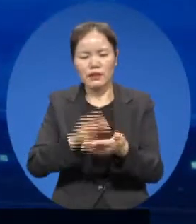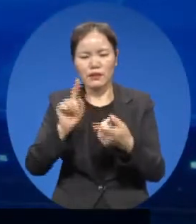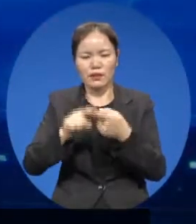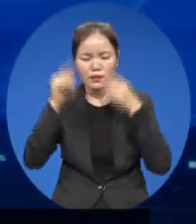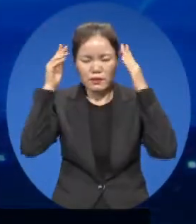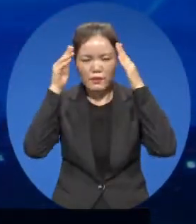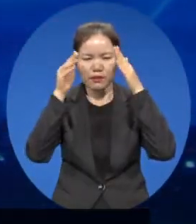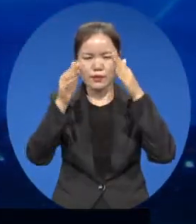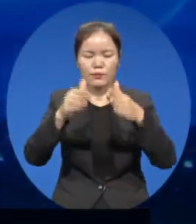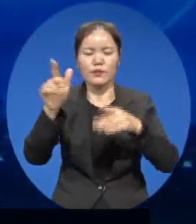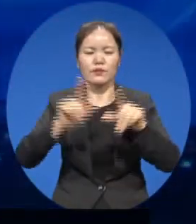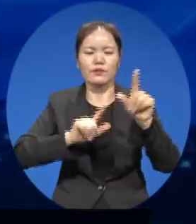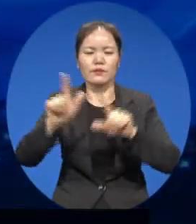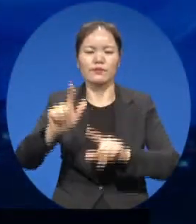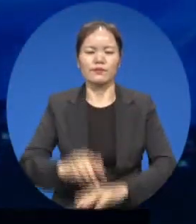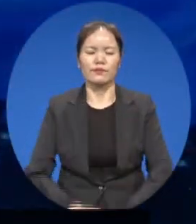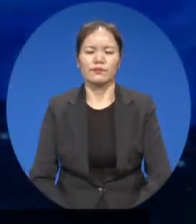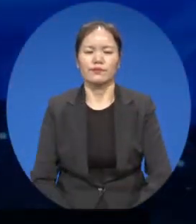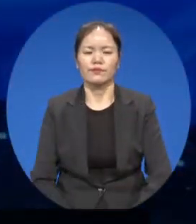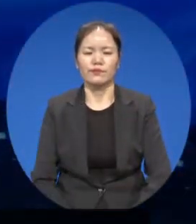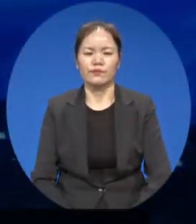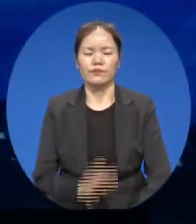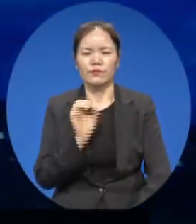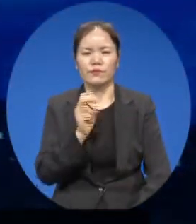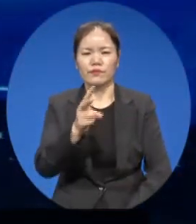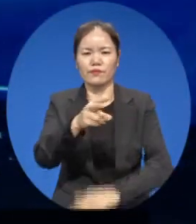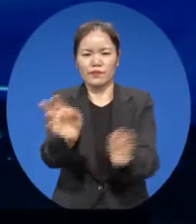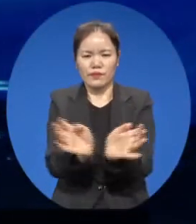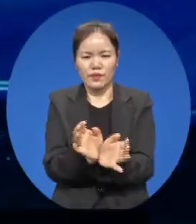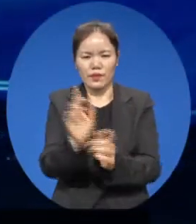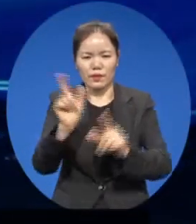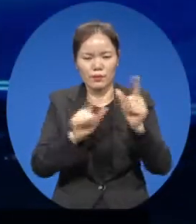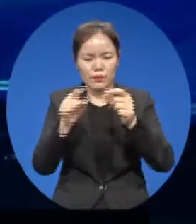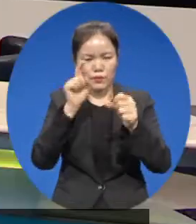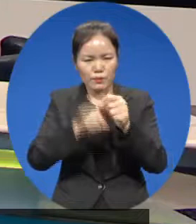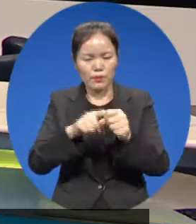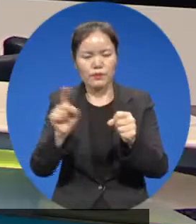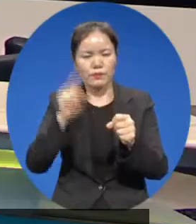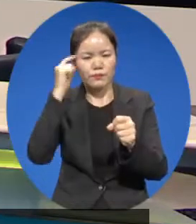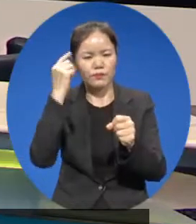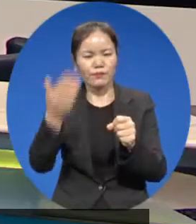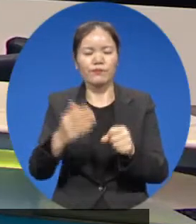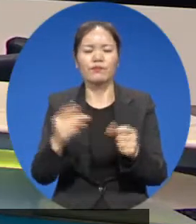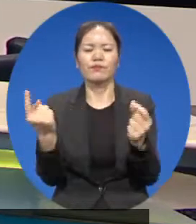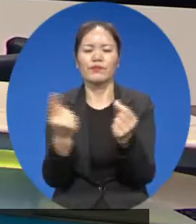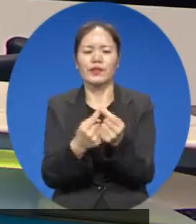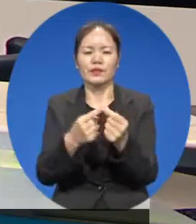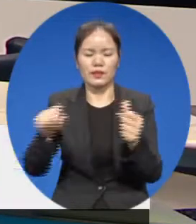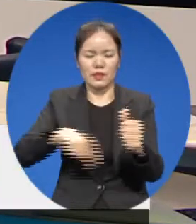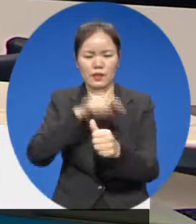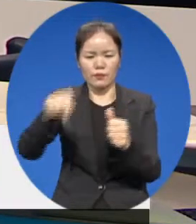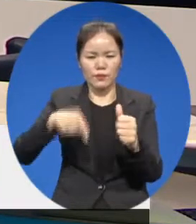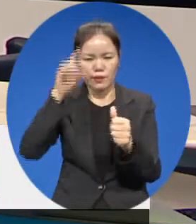모양세를 보였습니다 이같은 여당의 모습은 어떠한 의도가 있는 걸까요 그래서 일차적으로 지금 분위기로 보면 금 살